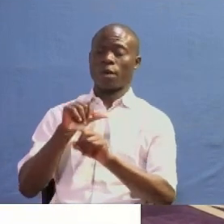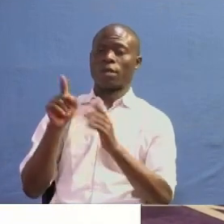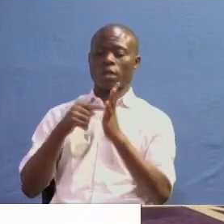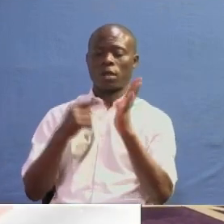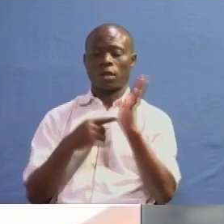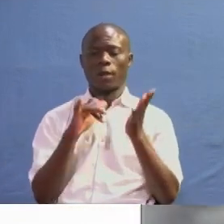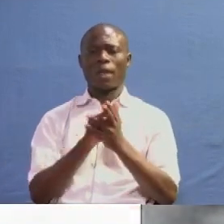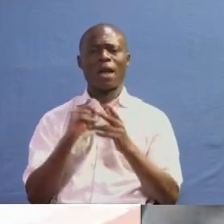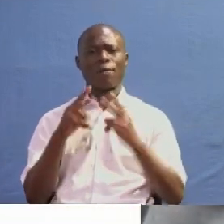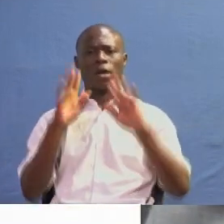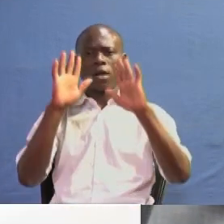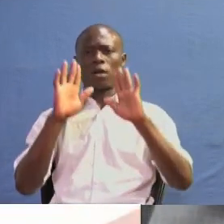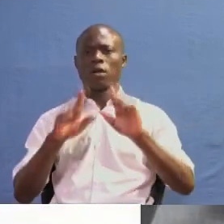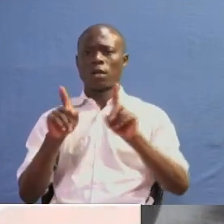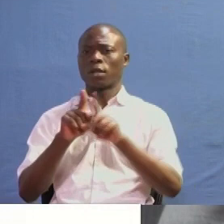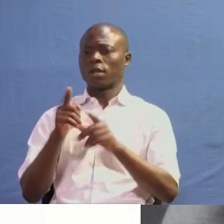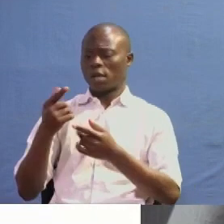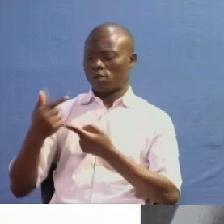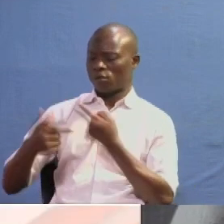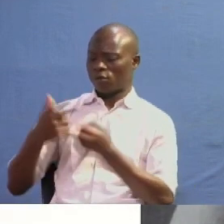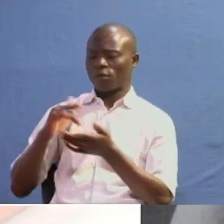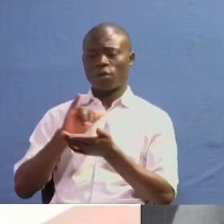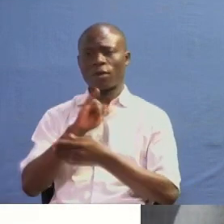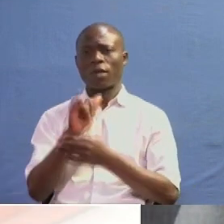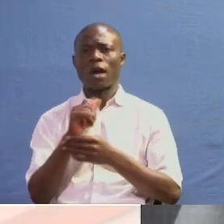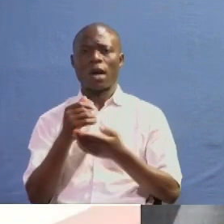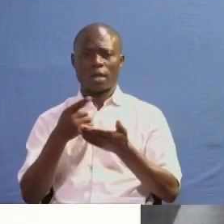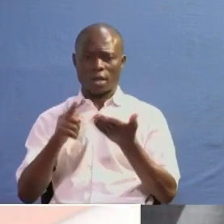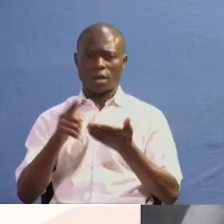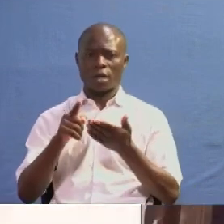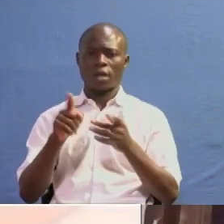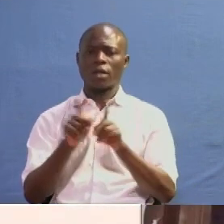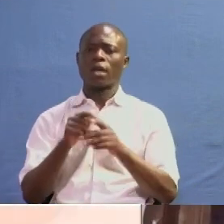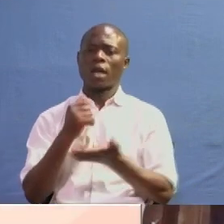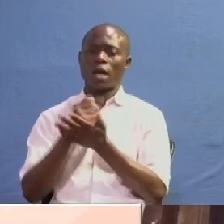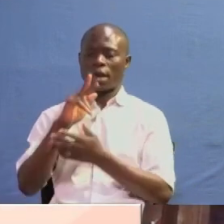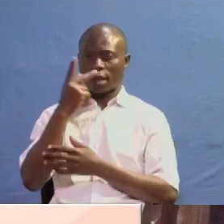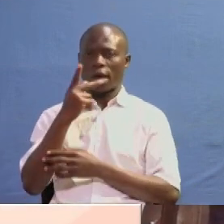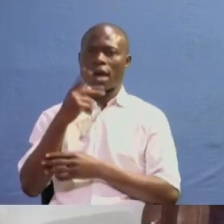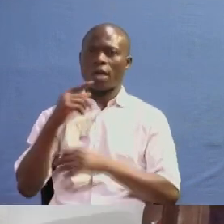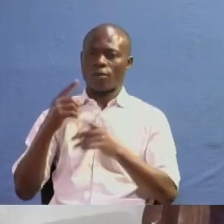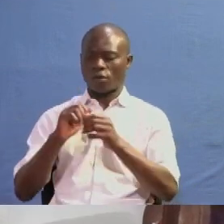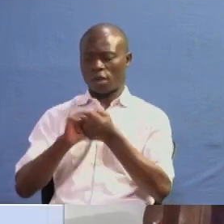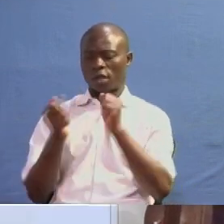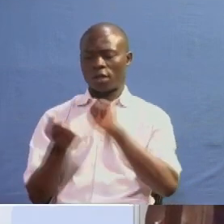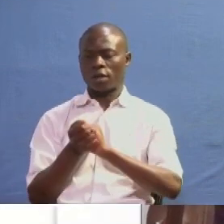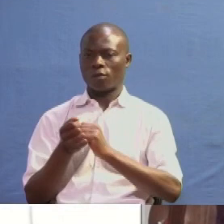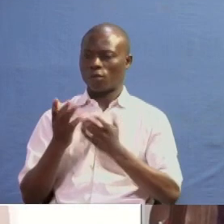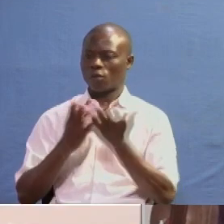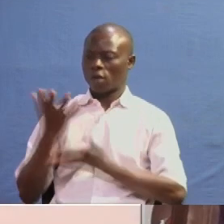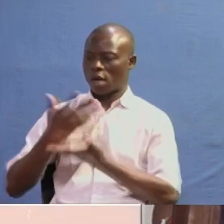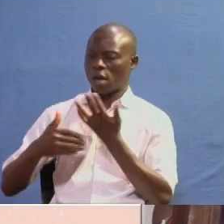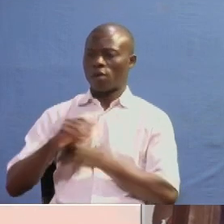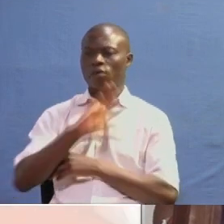kuwa nguzo muhimu. Mchakato huu wa marekebisho ukitarajiwa kusaidia Kenya kutambua maeneo ya mabadiliko katika mahusiano ya